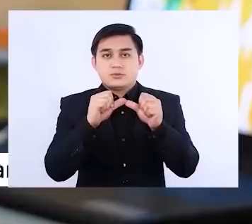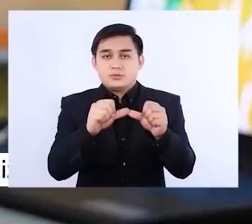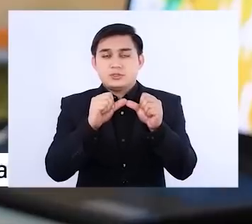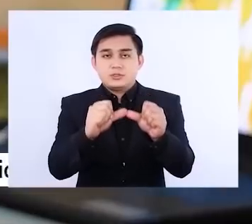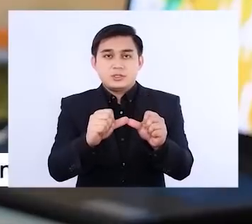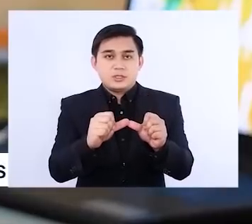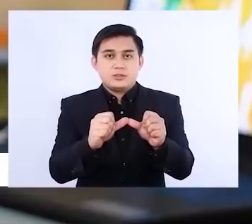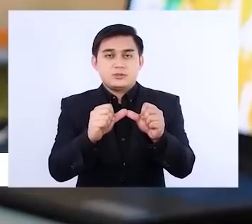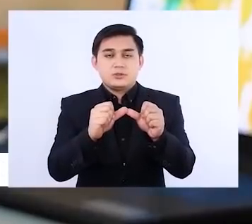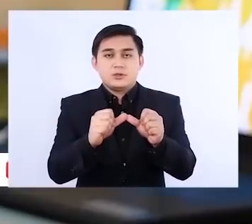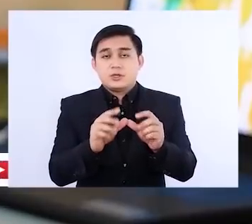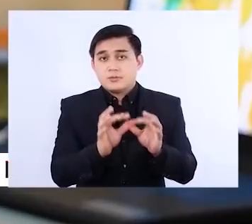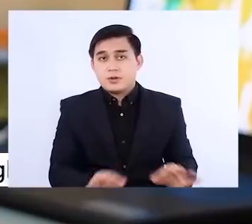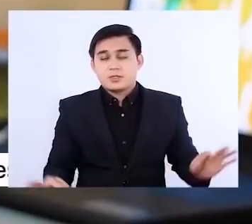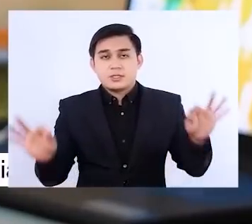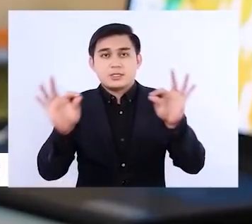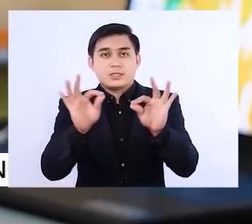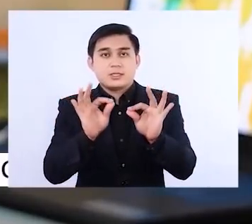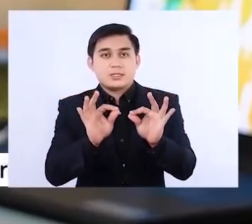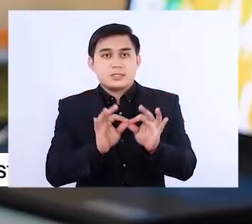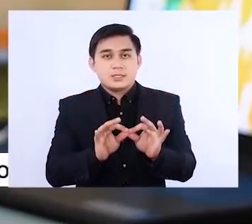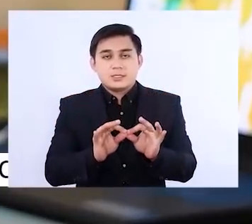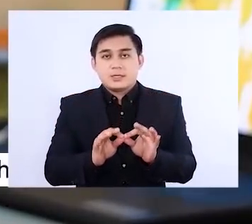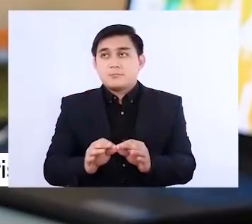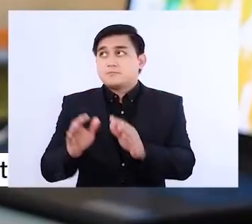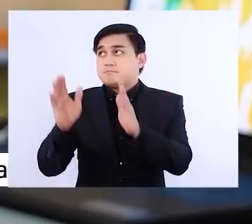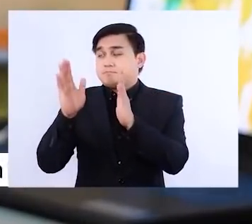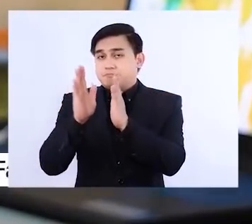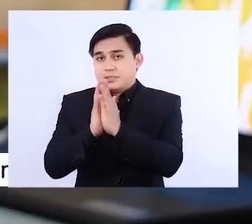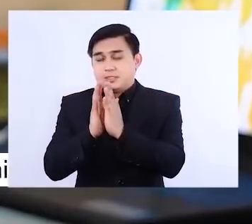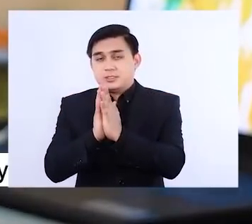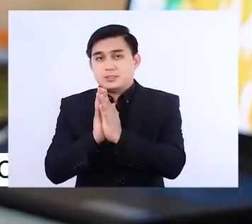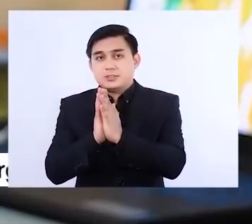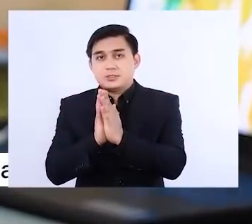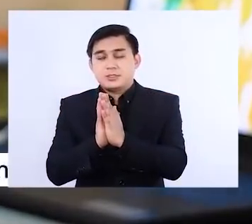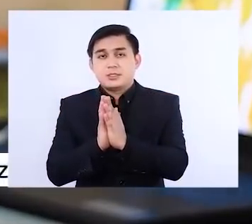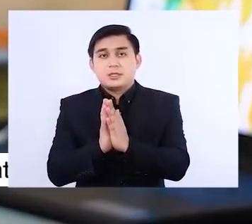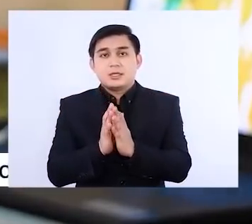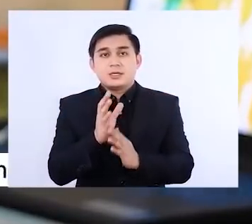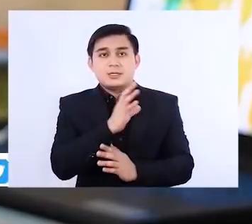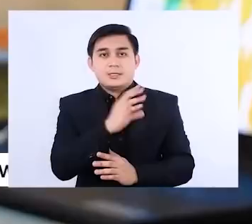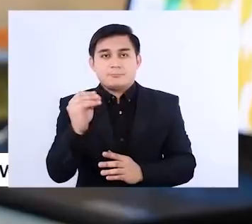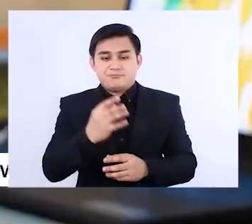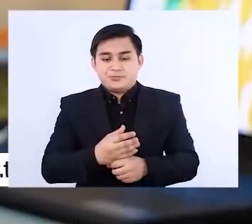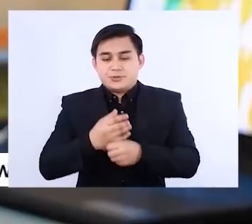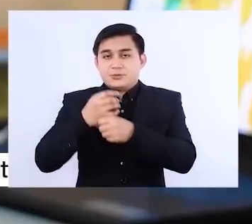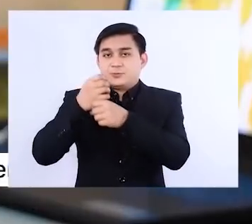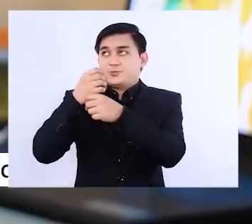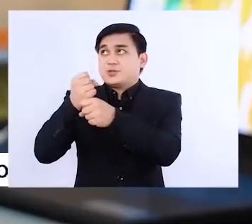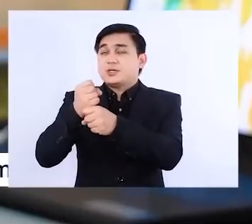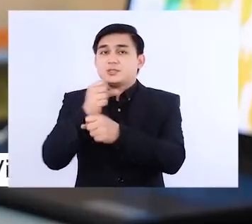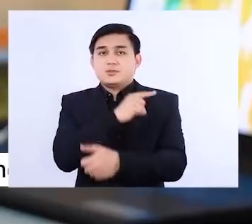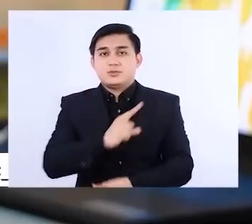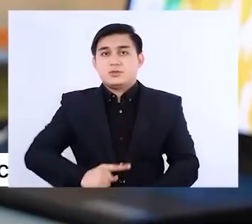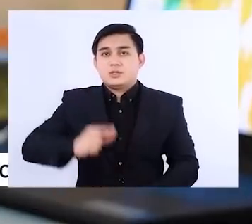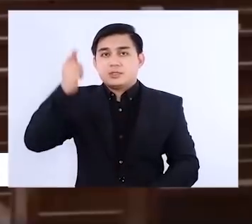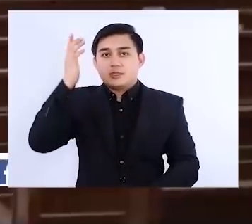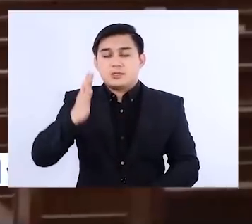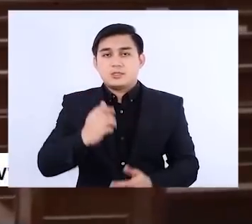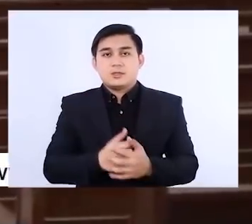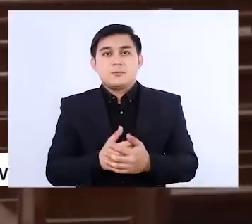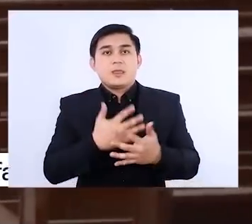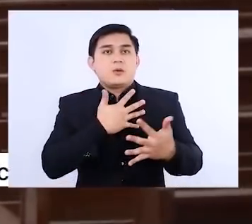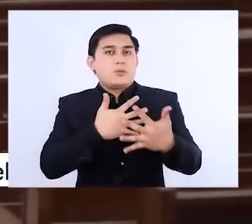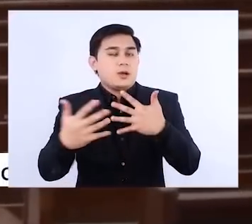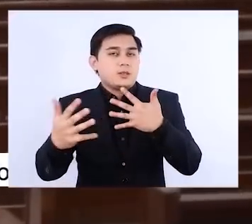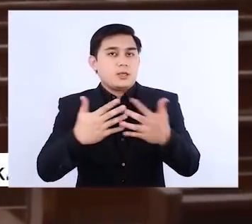na pagpapahalaga sa mga pananalangin at ang pagpapaiting ang pagtitiwala sa ating Panginoon Diyos.